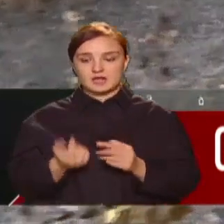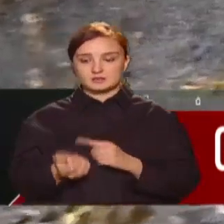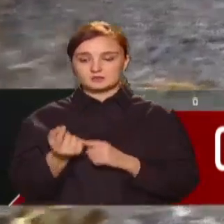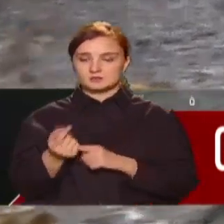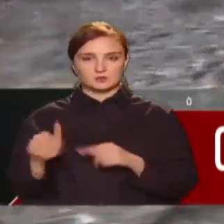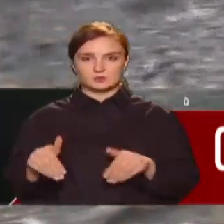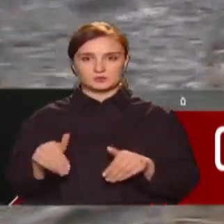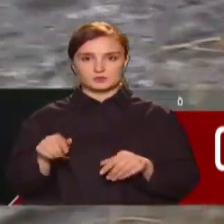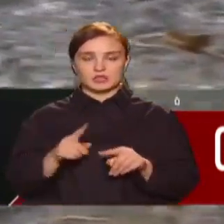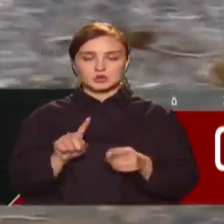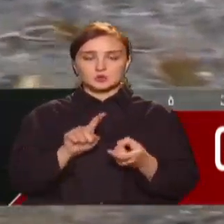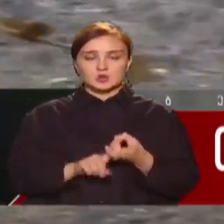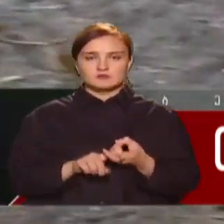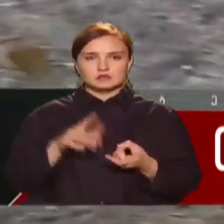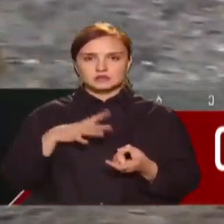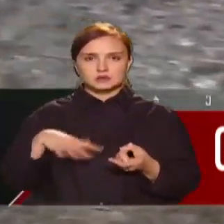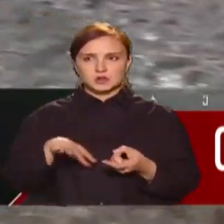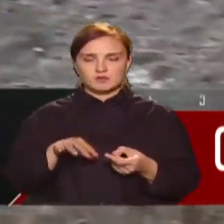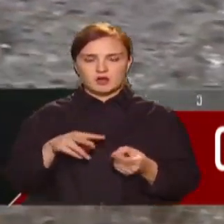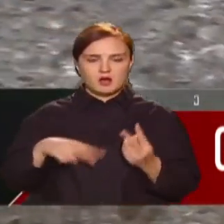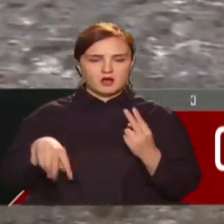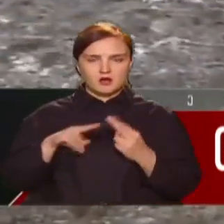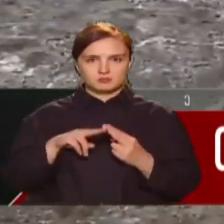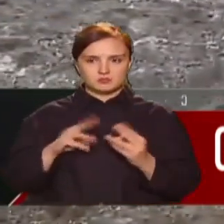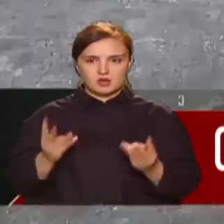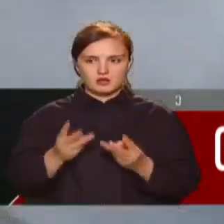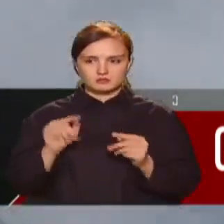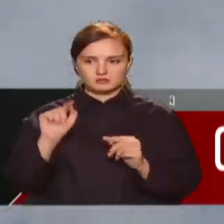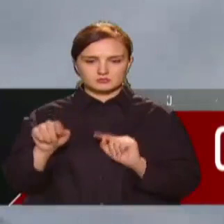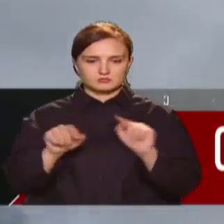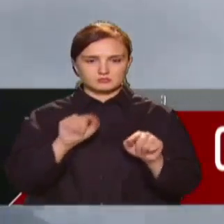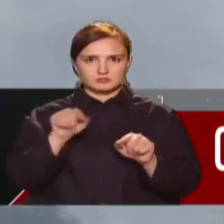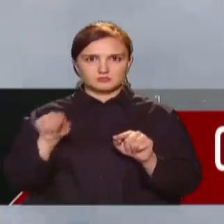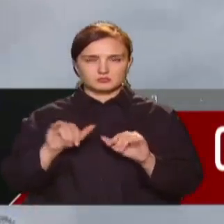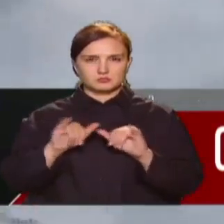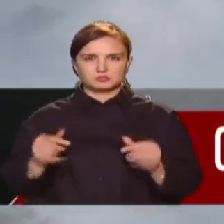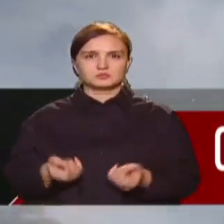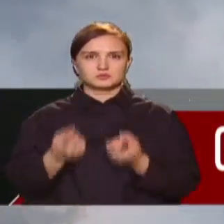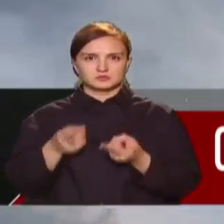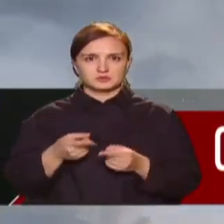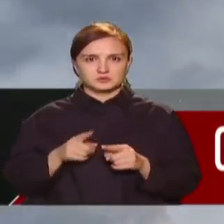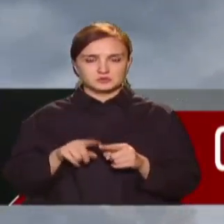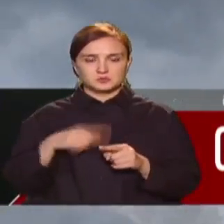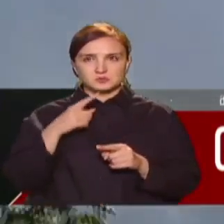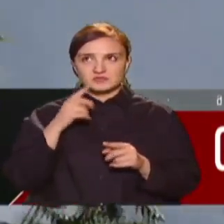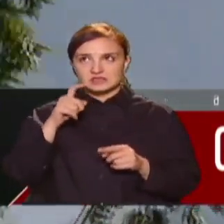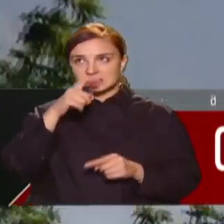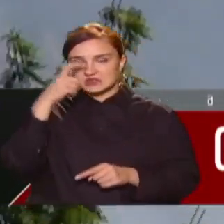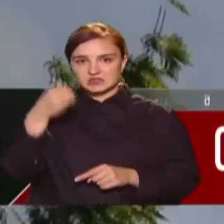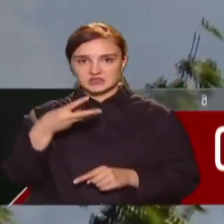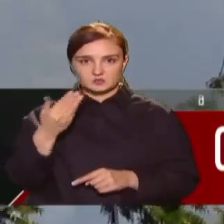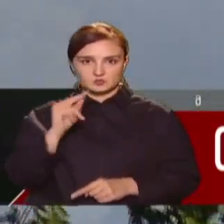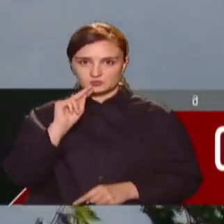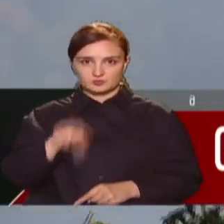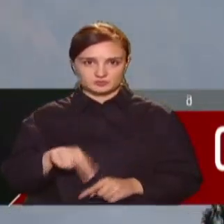saptkhe. Daras ukavshirdeba sakartvelos svadasva regionshi gakhshirebuli khandzrebi. Spetsialistebi mtavar mizezat anomaliur sitskhebs da